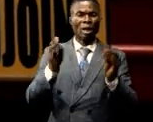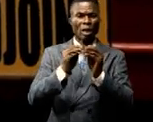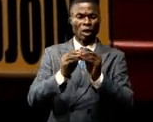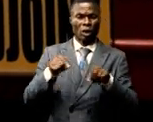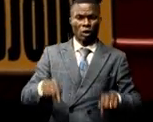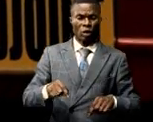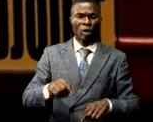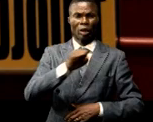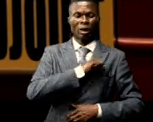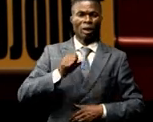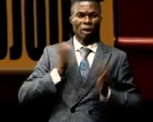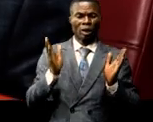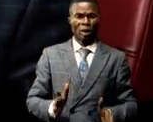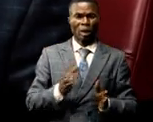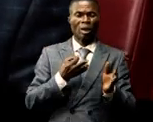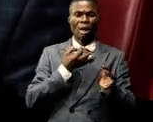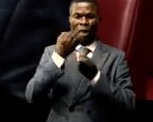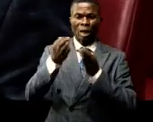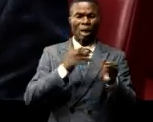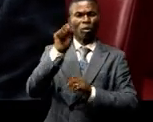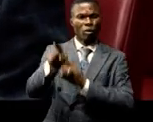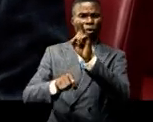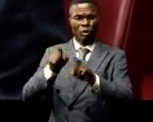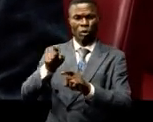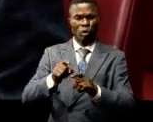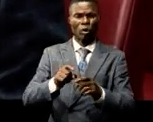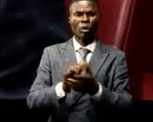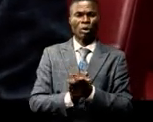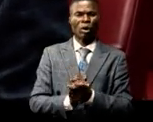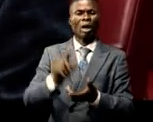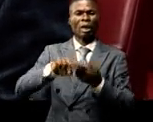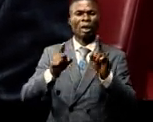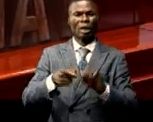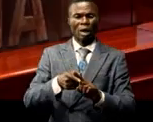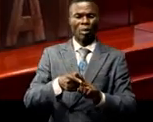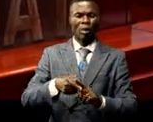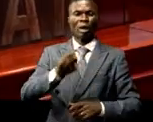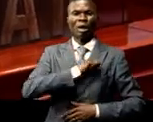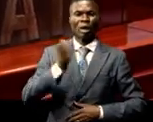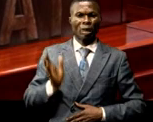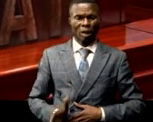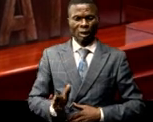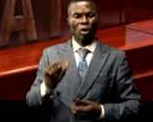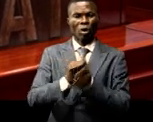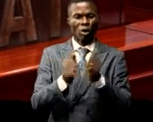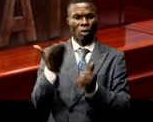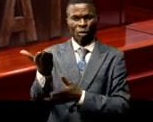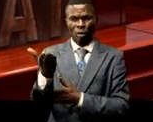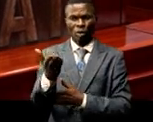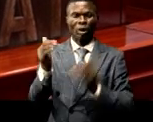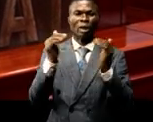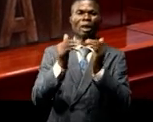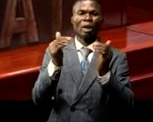honorables sénateurs ont également auditionné la réplique de leur collègue Prince Kaoumba à leurs préoccupations en rapport avec